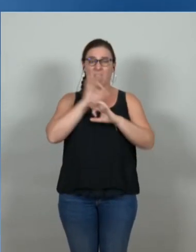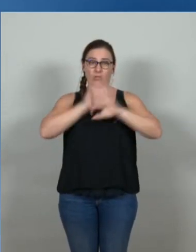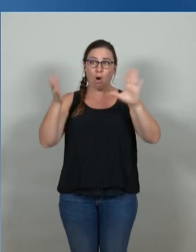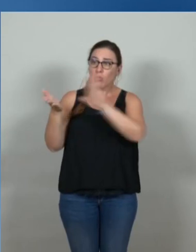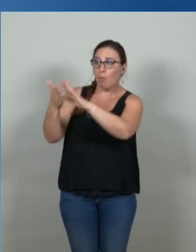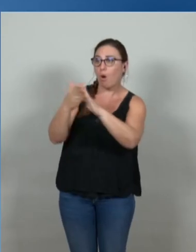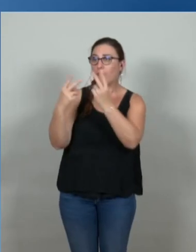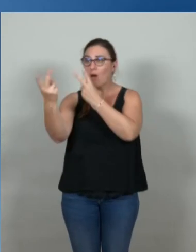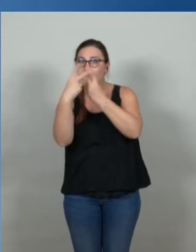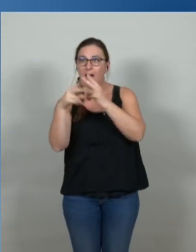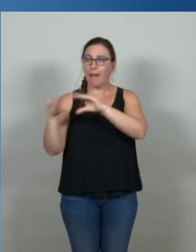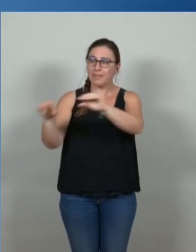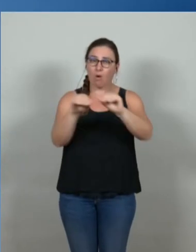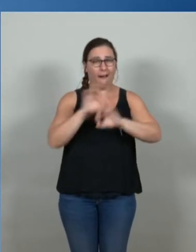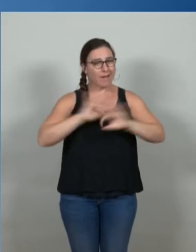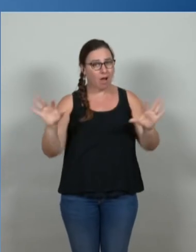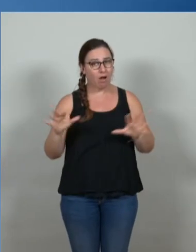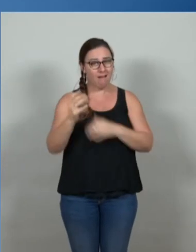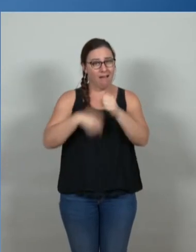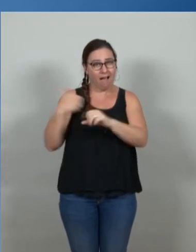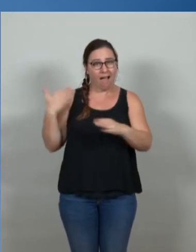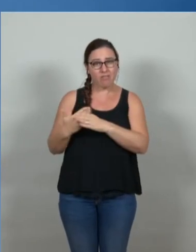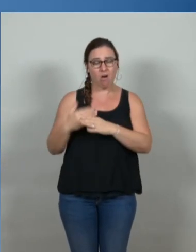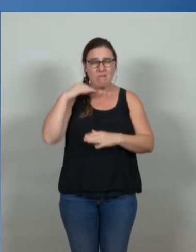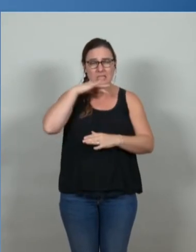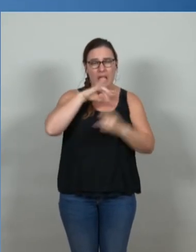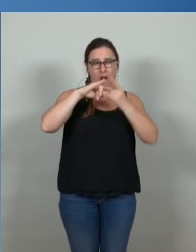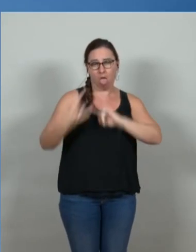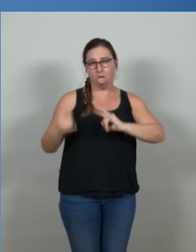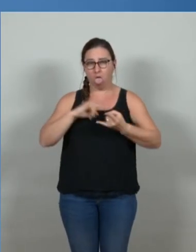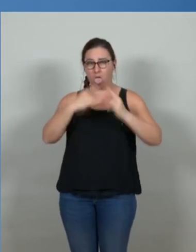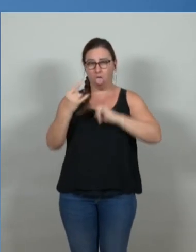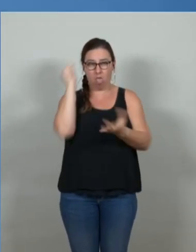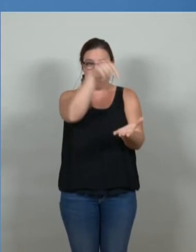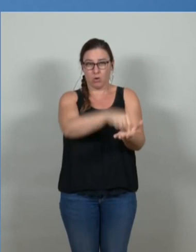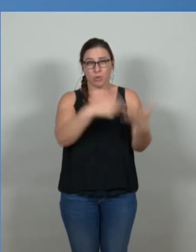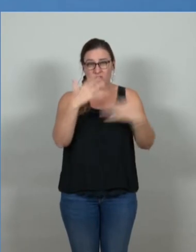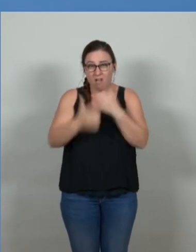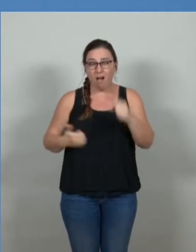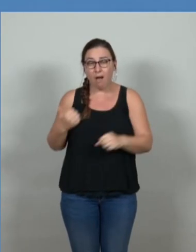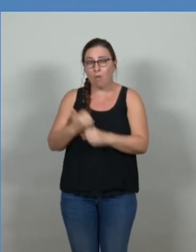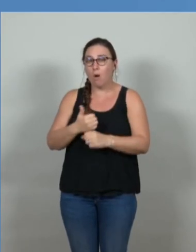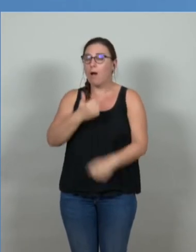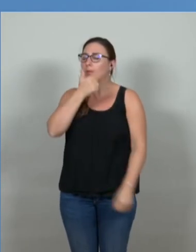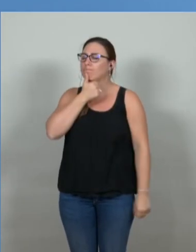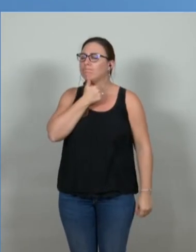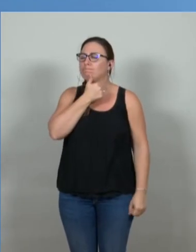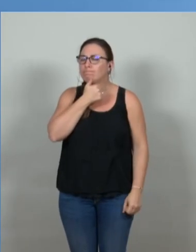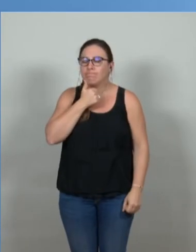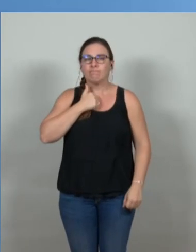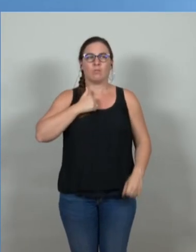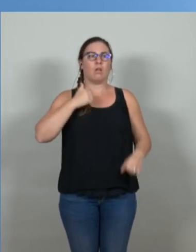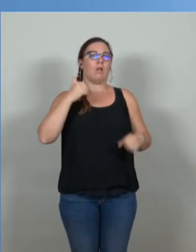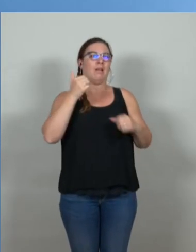ils ont supporté pendant un an un bidonville pendant 15 ans la friche excalibert et comme partout les dégradations et